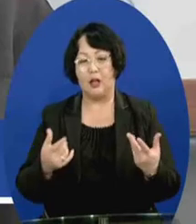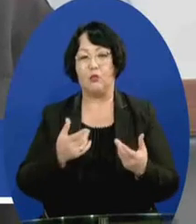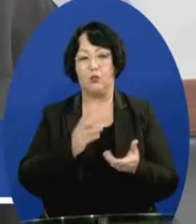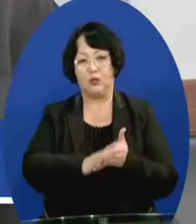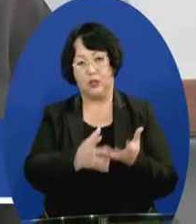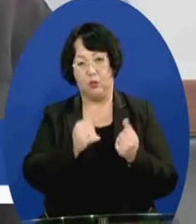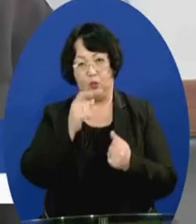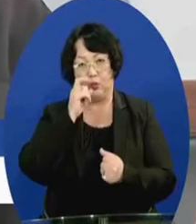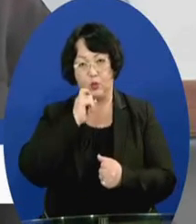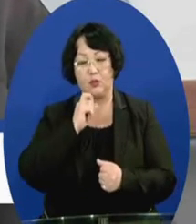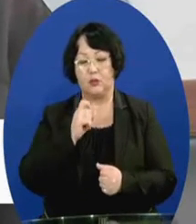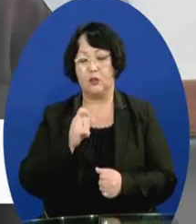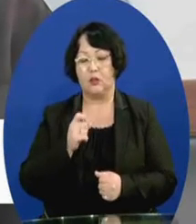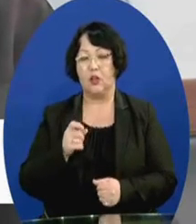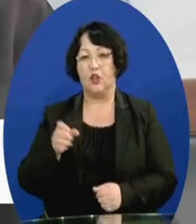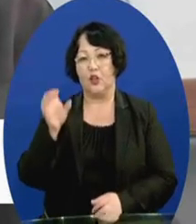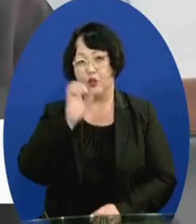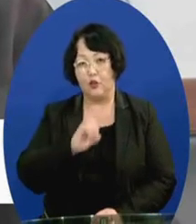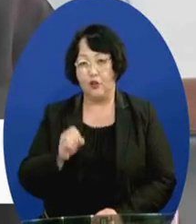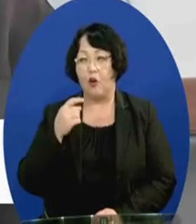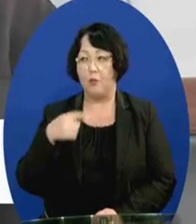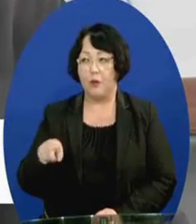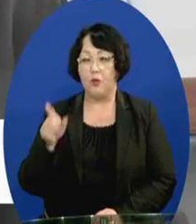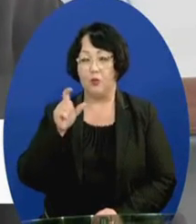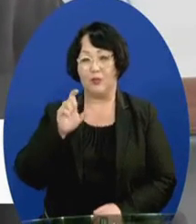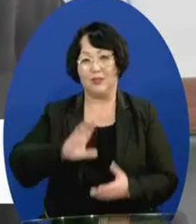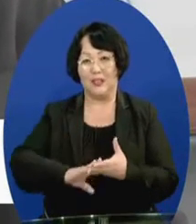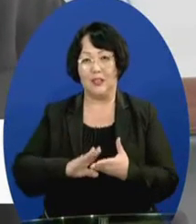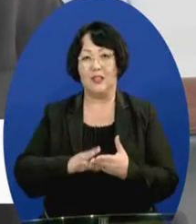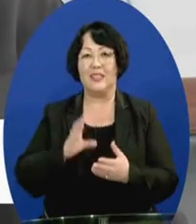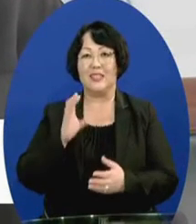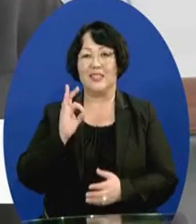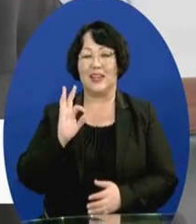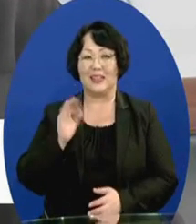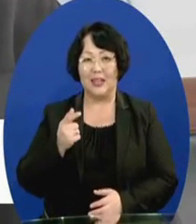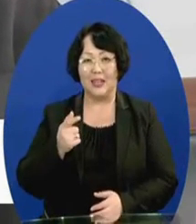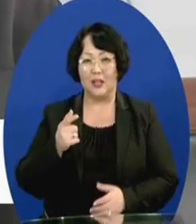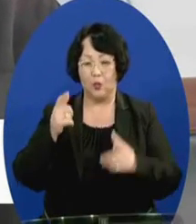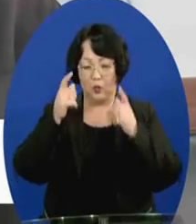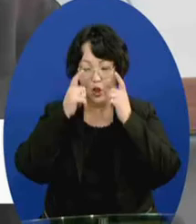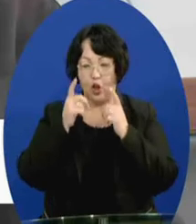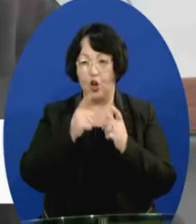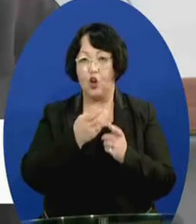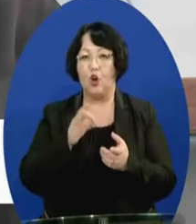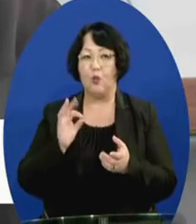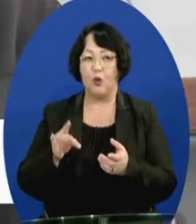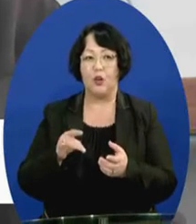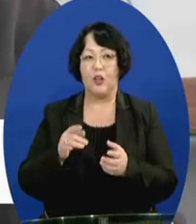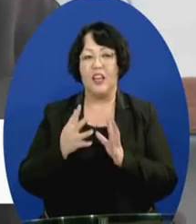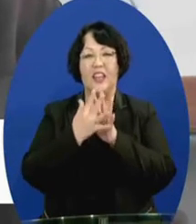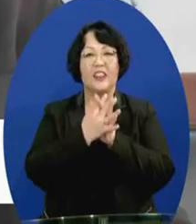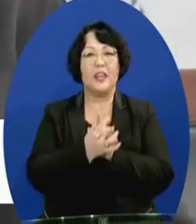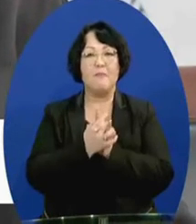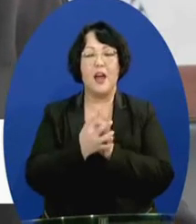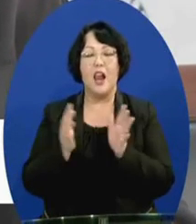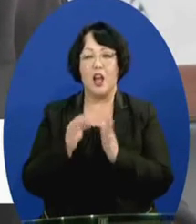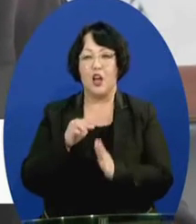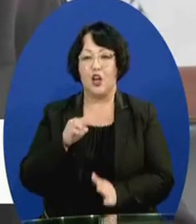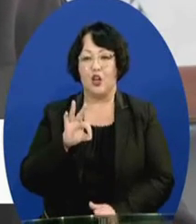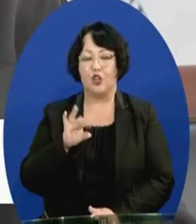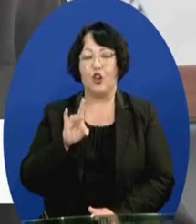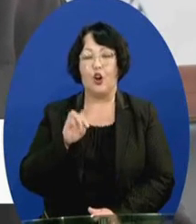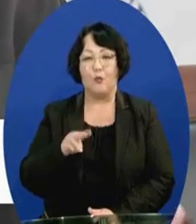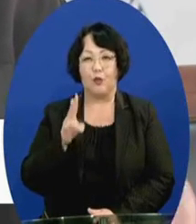биш. Европын хэрэглэгчдэд танилцуулах зорилгоор сарлагын хөөвөр, торомны ноосон бүтээгдэхүүнийг бид Парис хотод үзэглэн яармагт авч